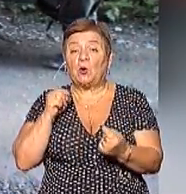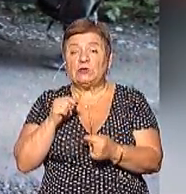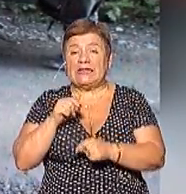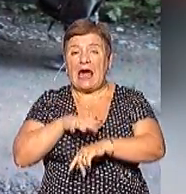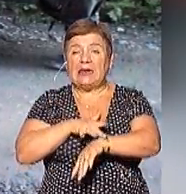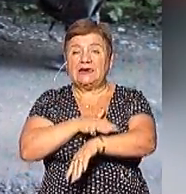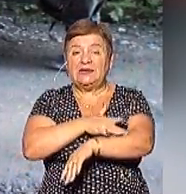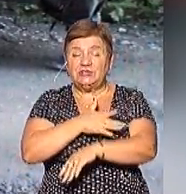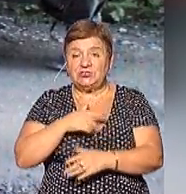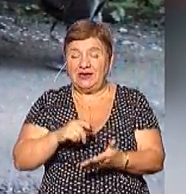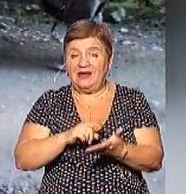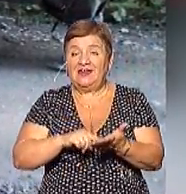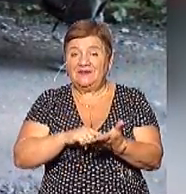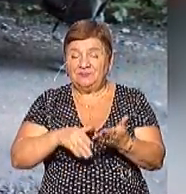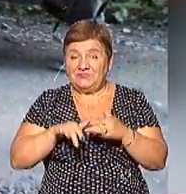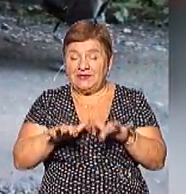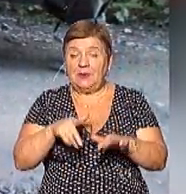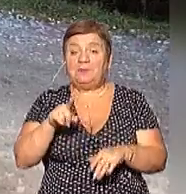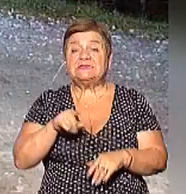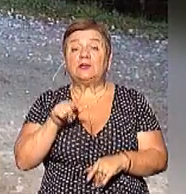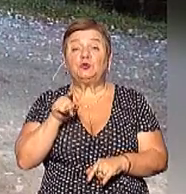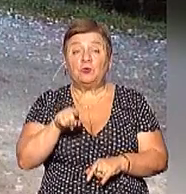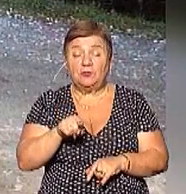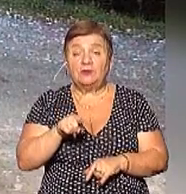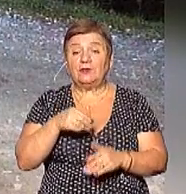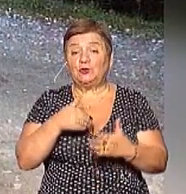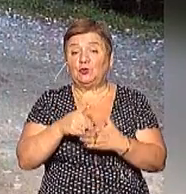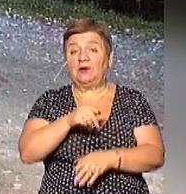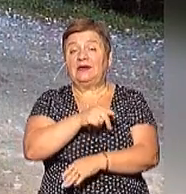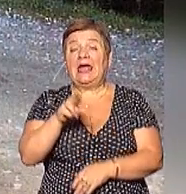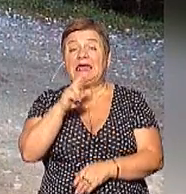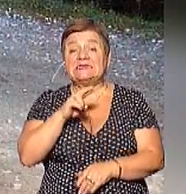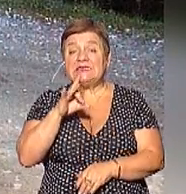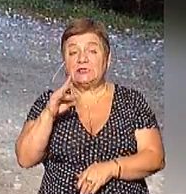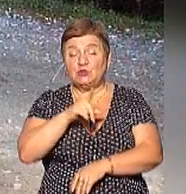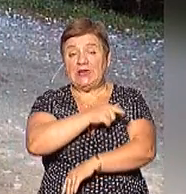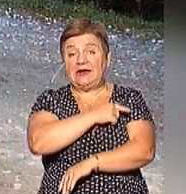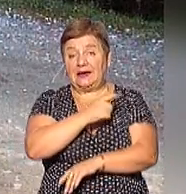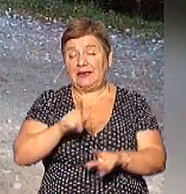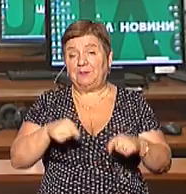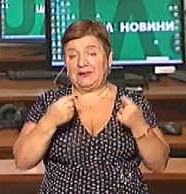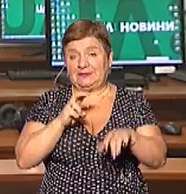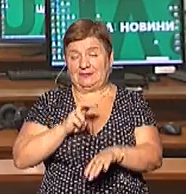ліки, інші – заспокійливе. Після цього їх транспортували до Ясінянської лікарні та передали медикам.